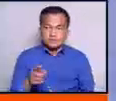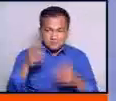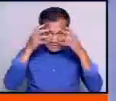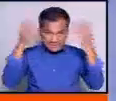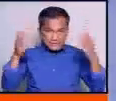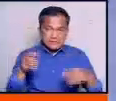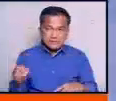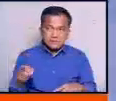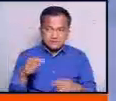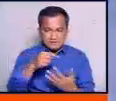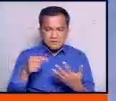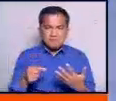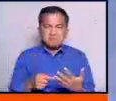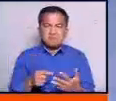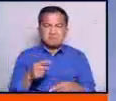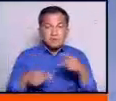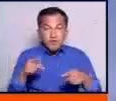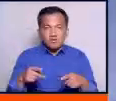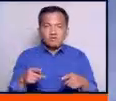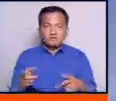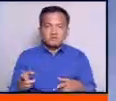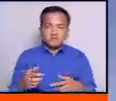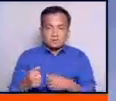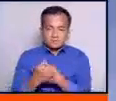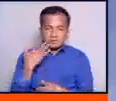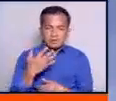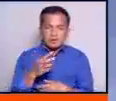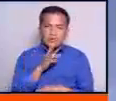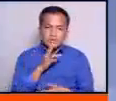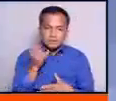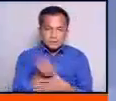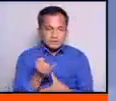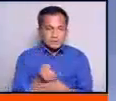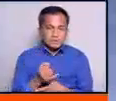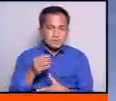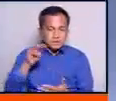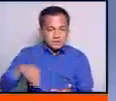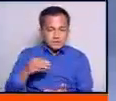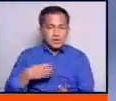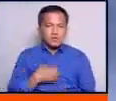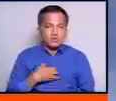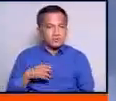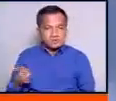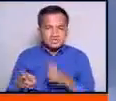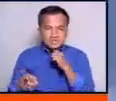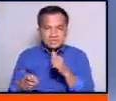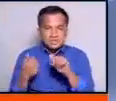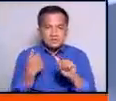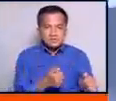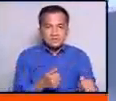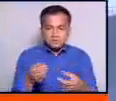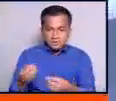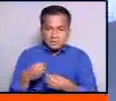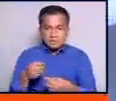Uminit ang ulo ng ilang residenteng apektado ng water interruption sa Mandaluyong. Ang reklamo nila, hindi nasusunod ang binigay